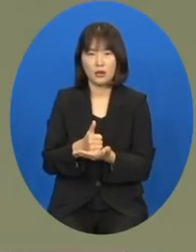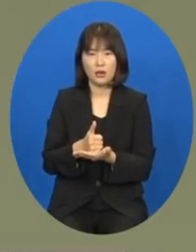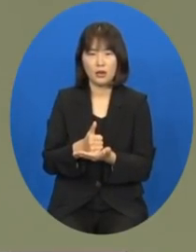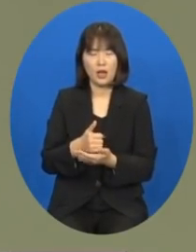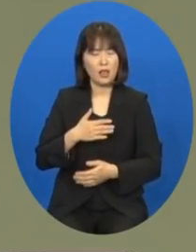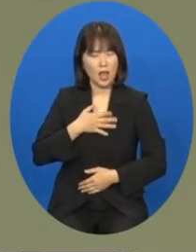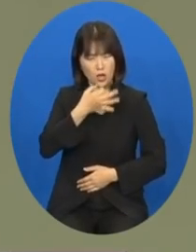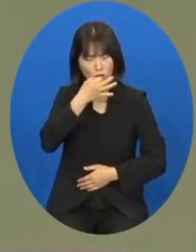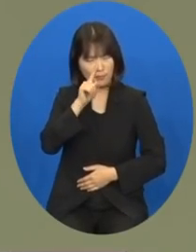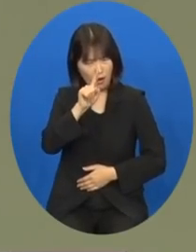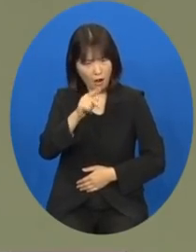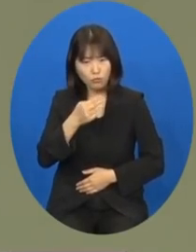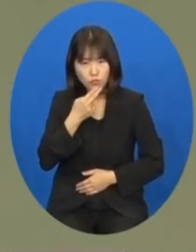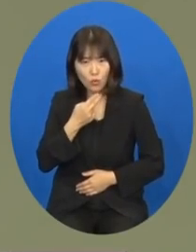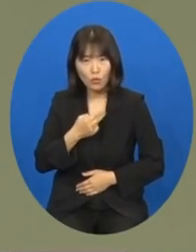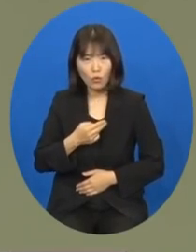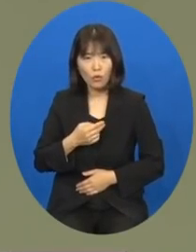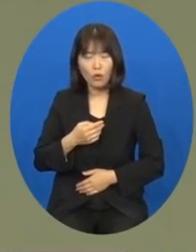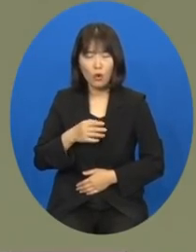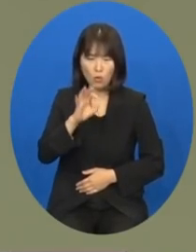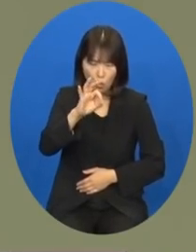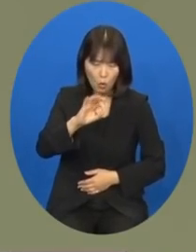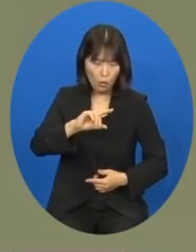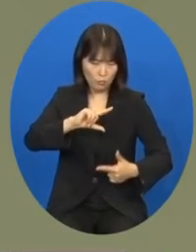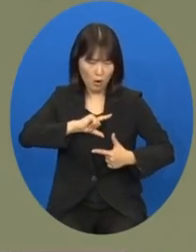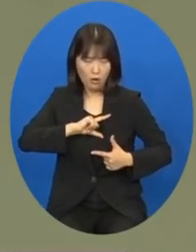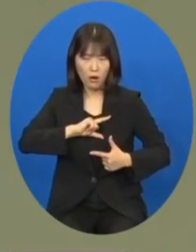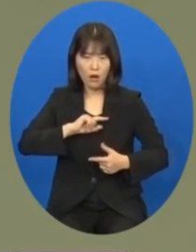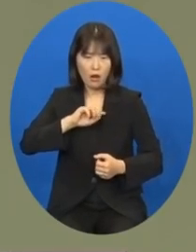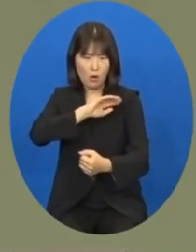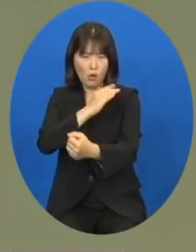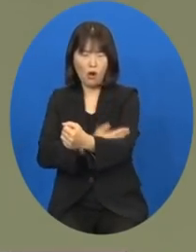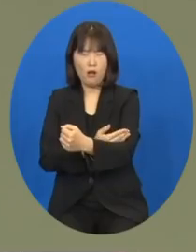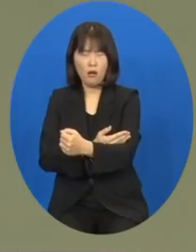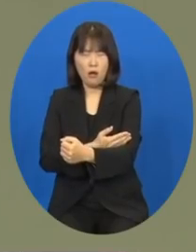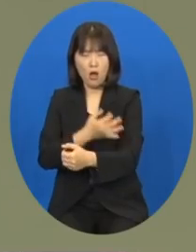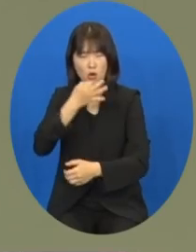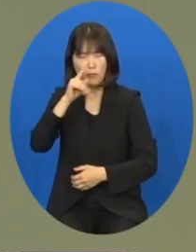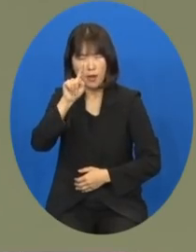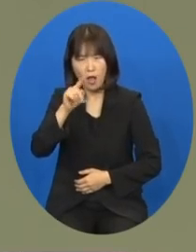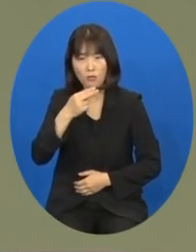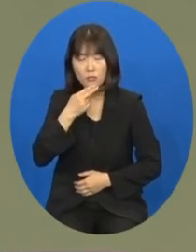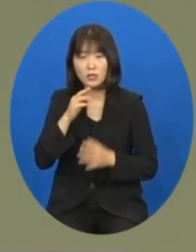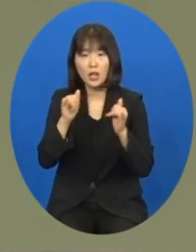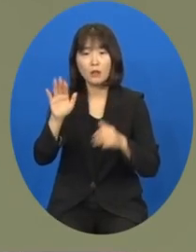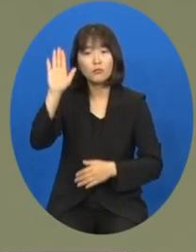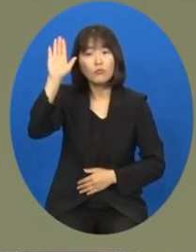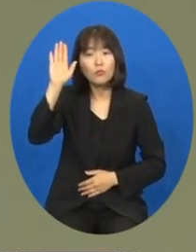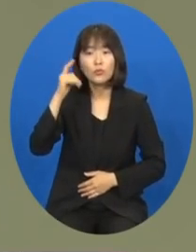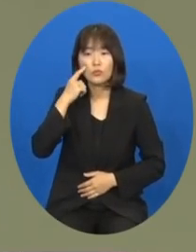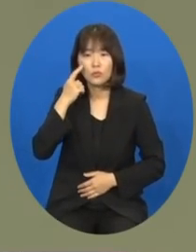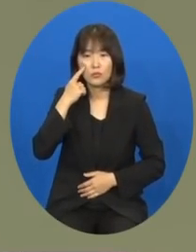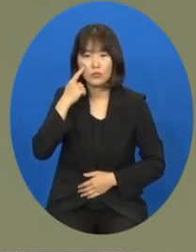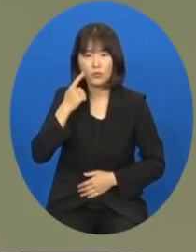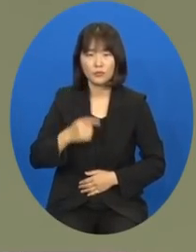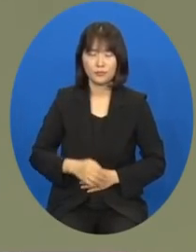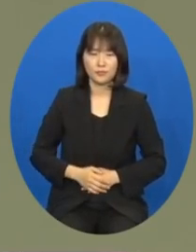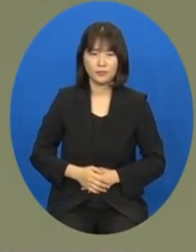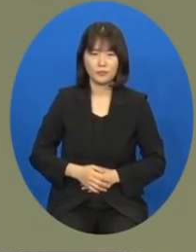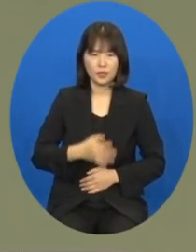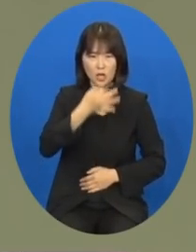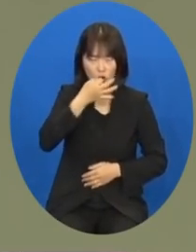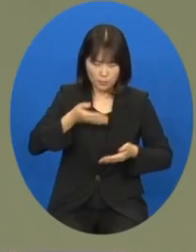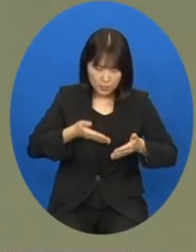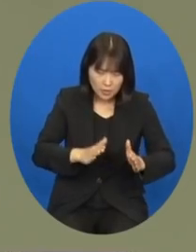육수도 없어 돈에 대한 명예에 대한 권력의 아무런 욕심이 없는 사람 한번 손들어 보세요 욕심이 2테라 민요 이것이